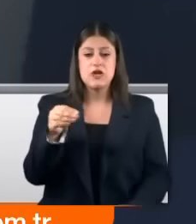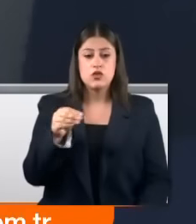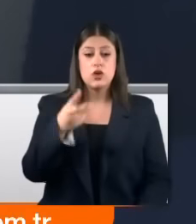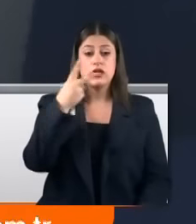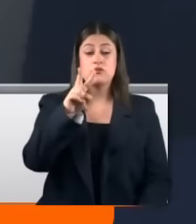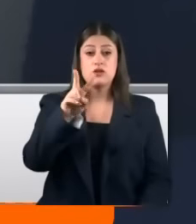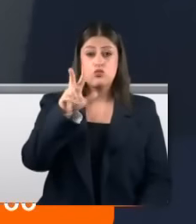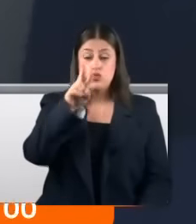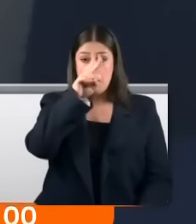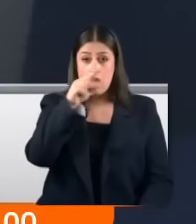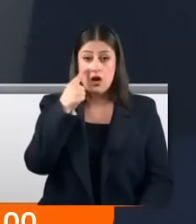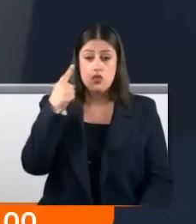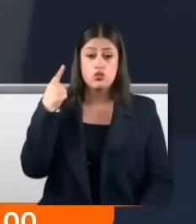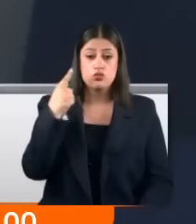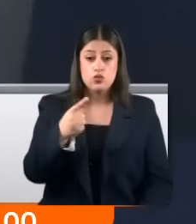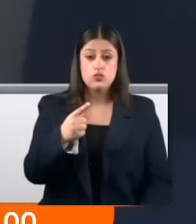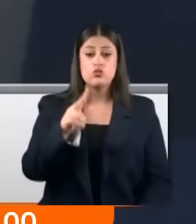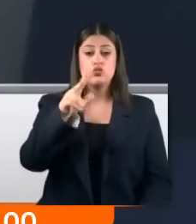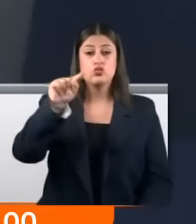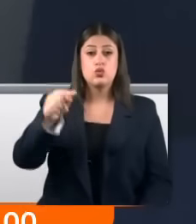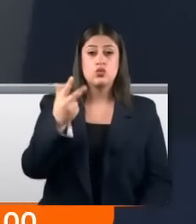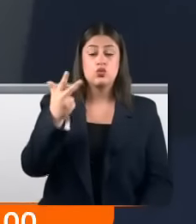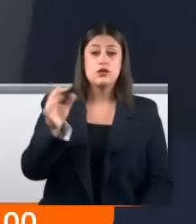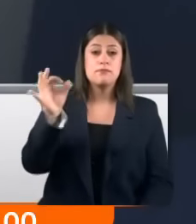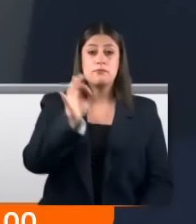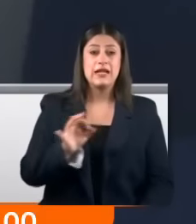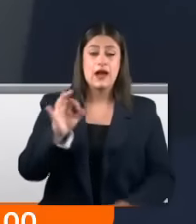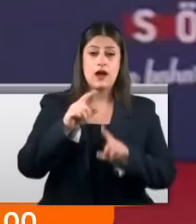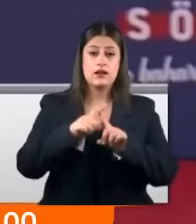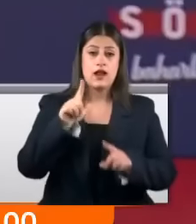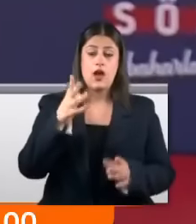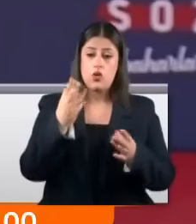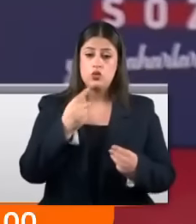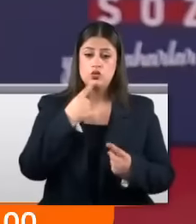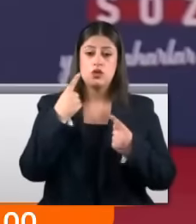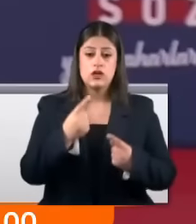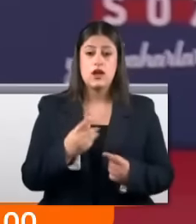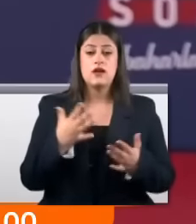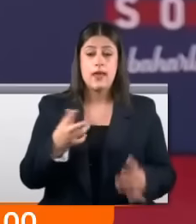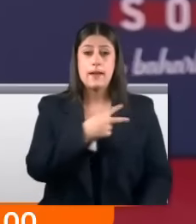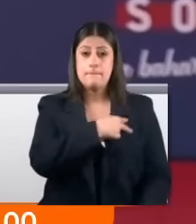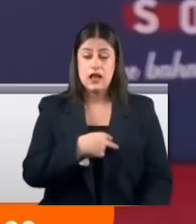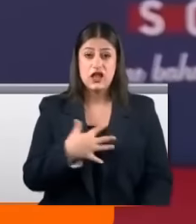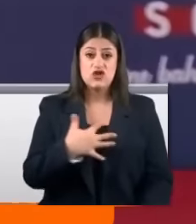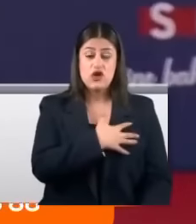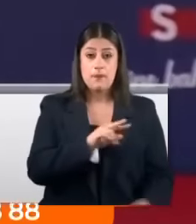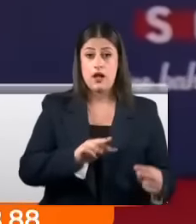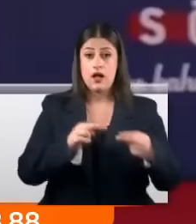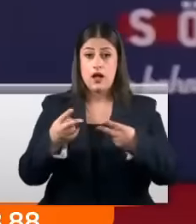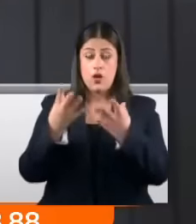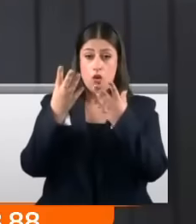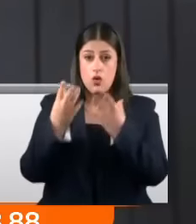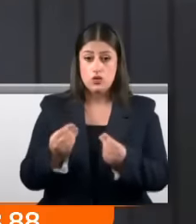2023 yılı Mart ayında ise o borcun 3.3 milyar liraya yükseldiği belirlendi. Yani belediye CHP'ye geçtiği andan